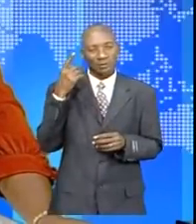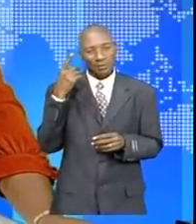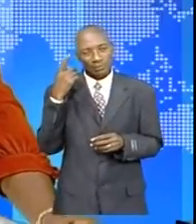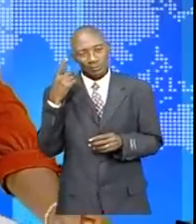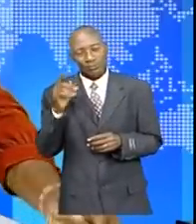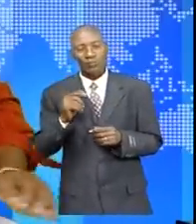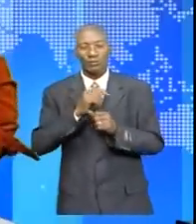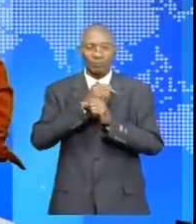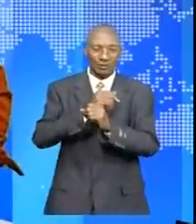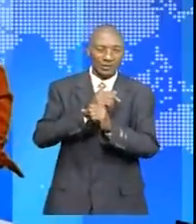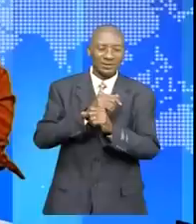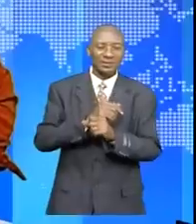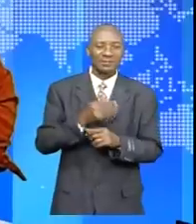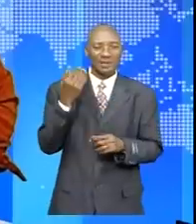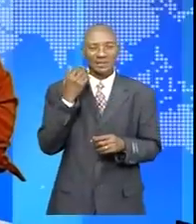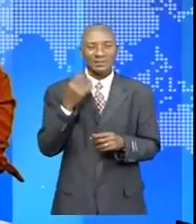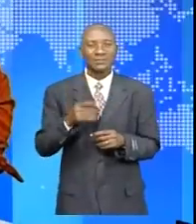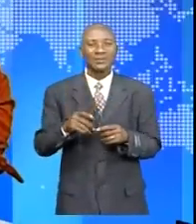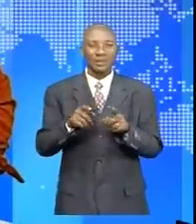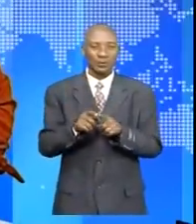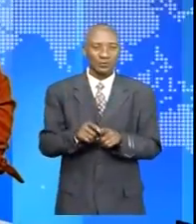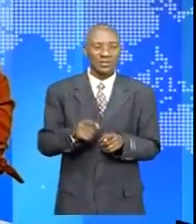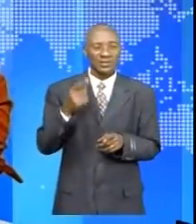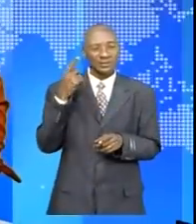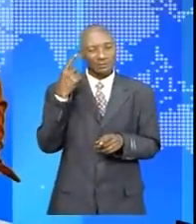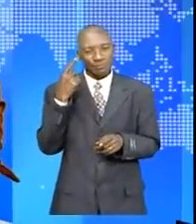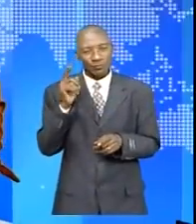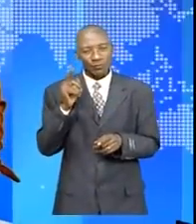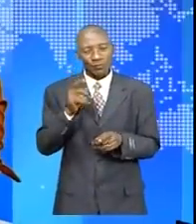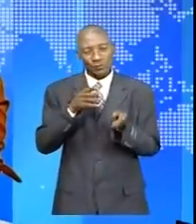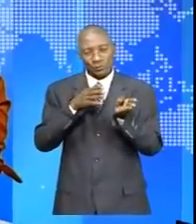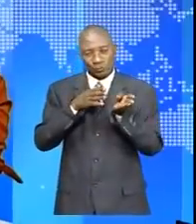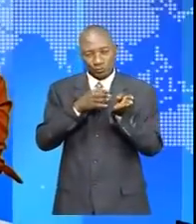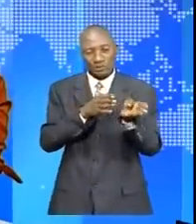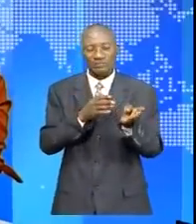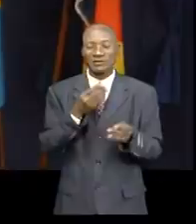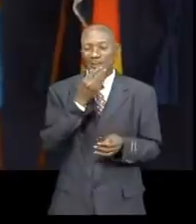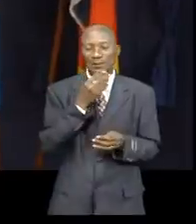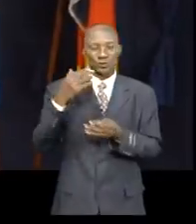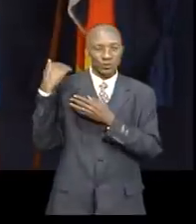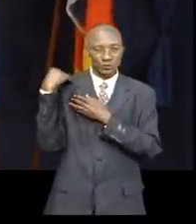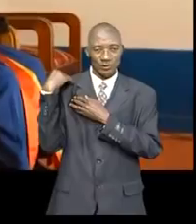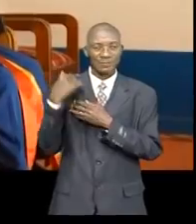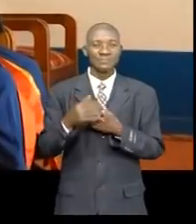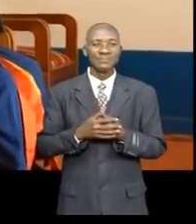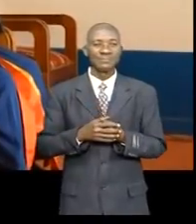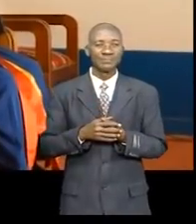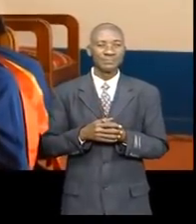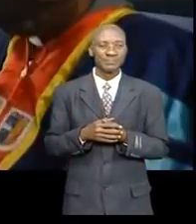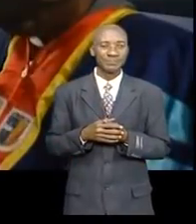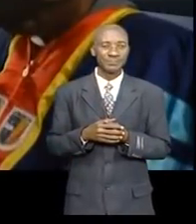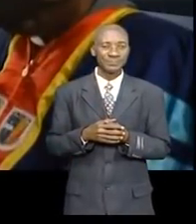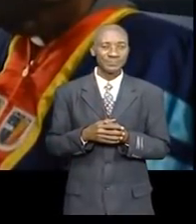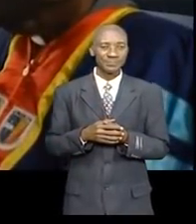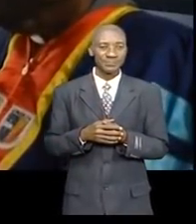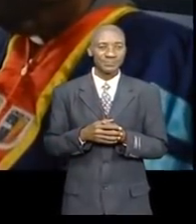problèmes psychosociaux préoccupants des enfants à Kinshasa. Grâce Maousson. De 20 à 30% de la population